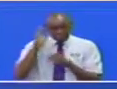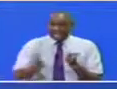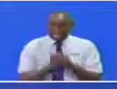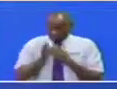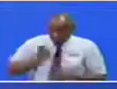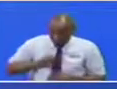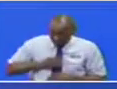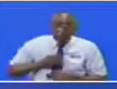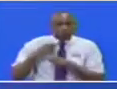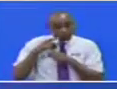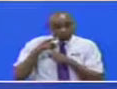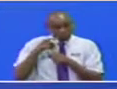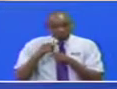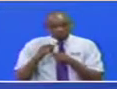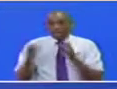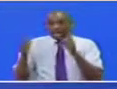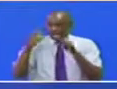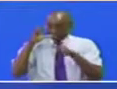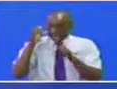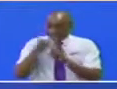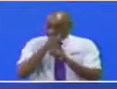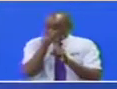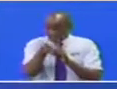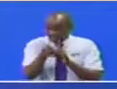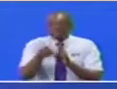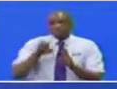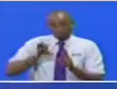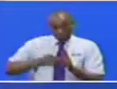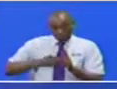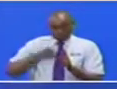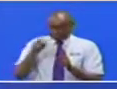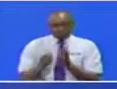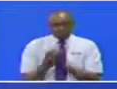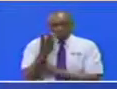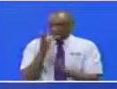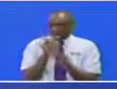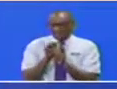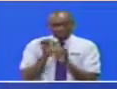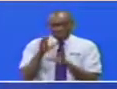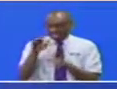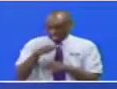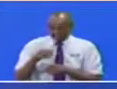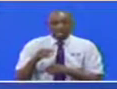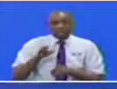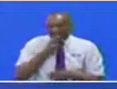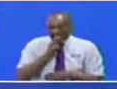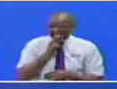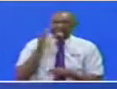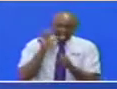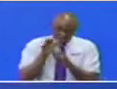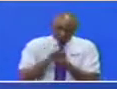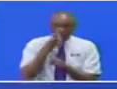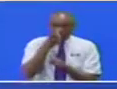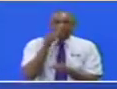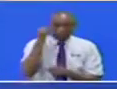wanawake kufika kule wangehitaji kufika, wanawake hawakui sana hapo sana, wanaume wanakuwa wanachangia kushinda